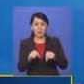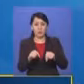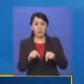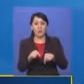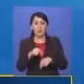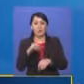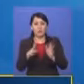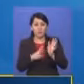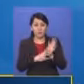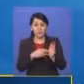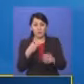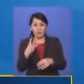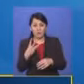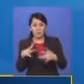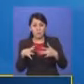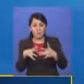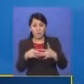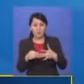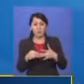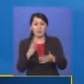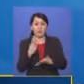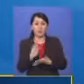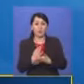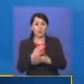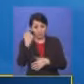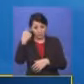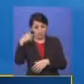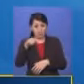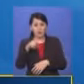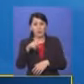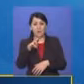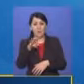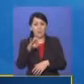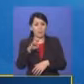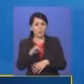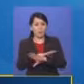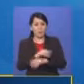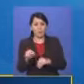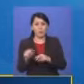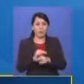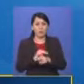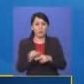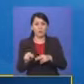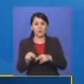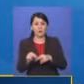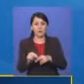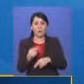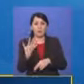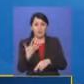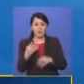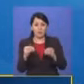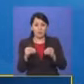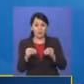ниже 93, наличие дыхательной расстройственности и выраженные симптомы интоксикации, не поддающиеся лечению на протяжении от 5 дней и